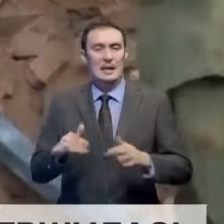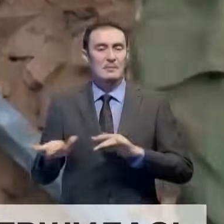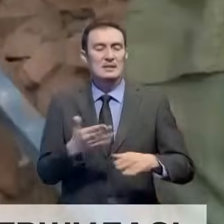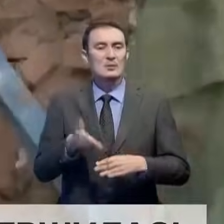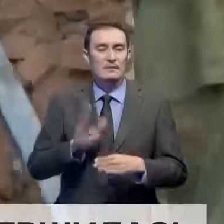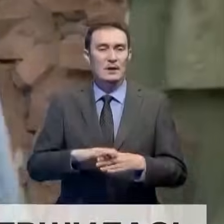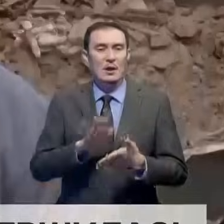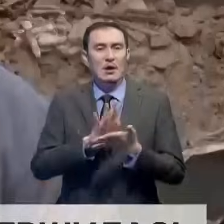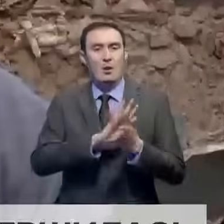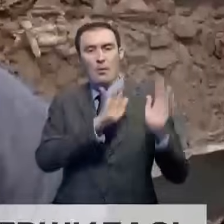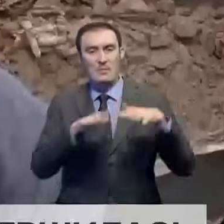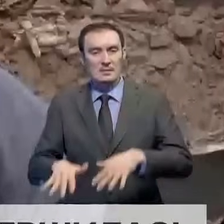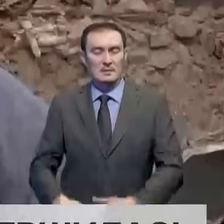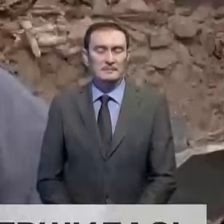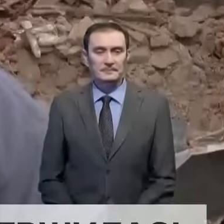затруднена оползнями.